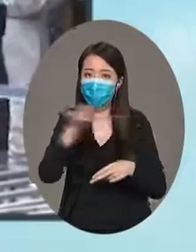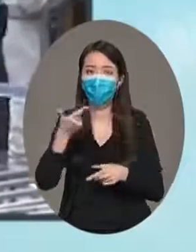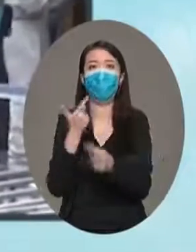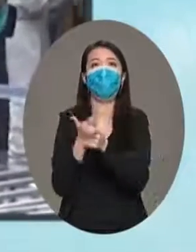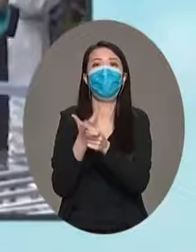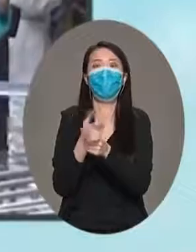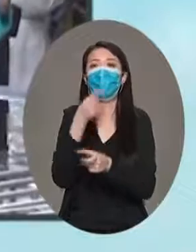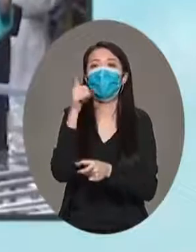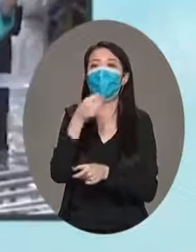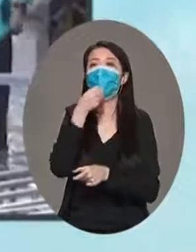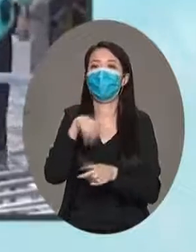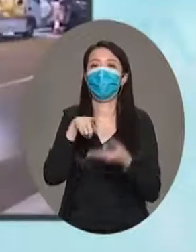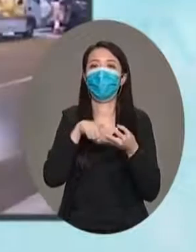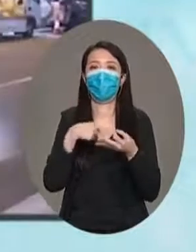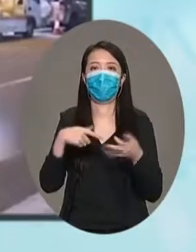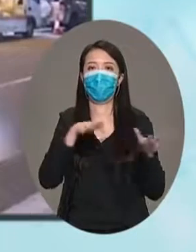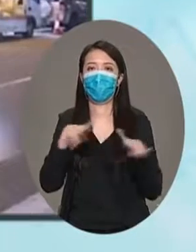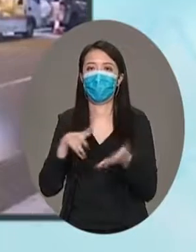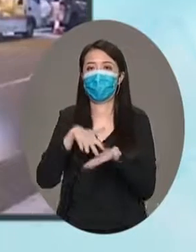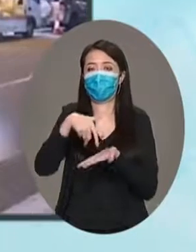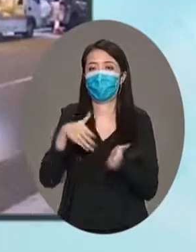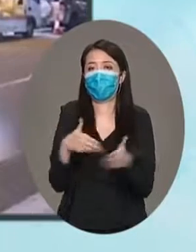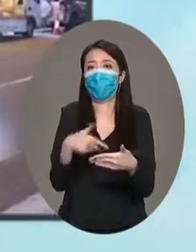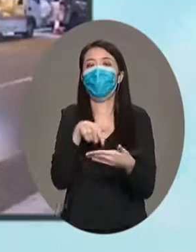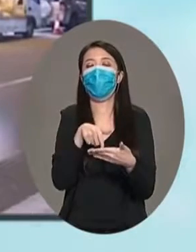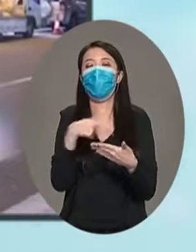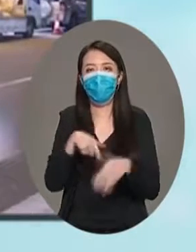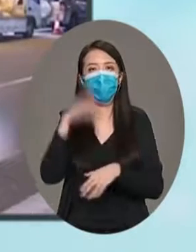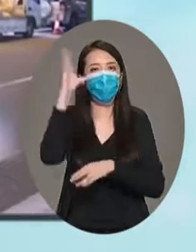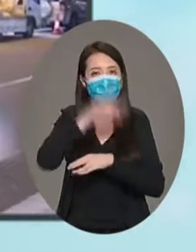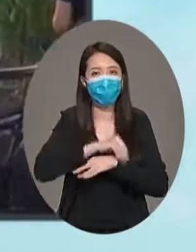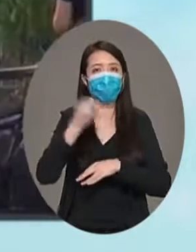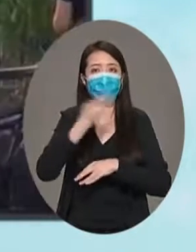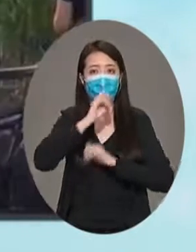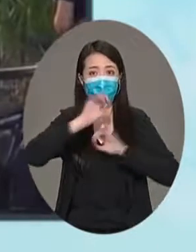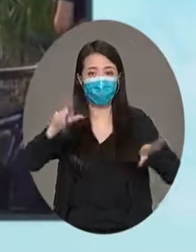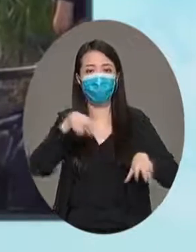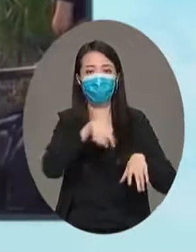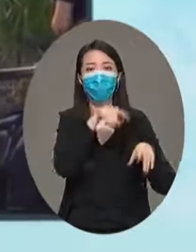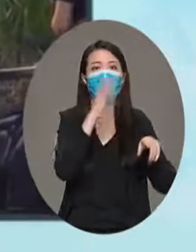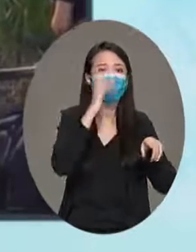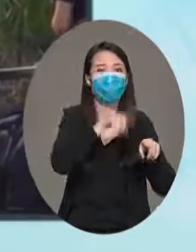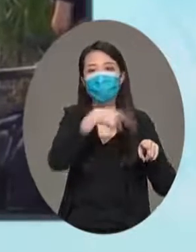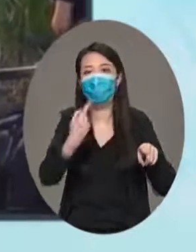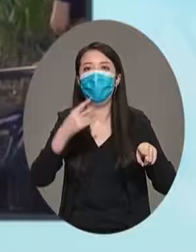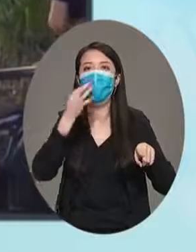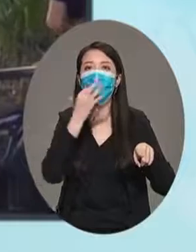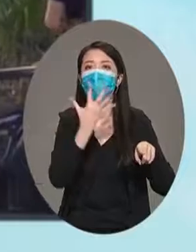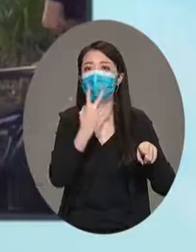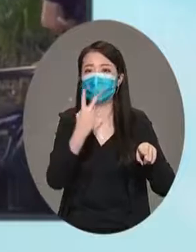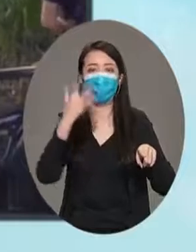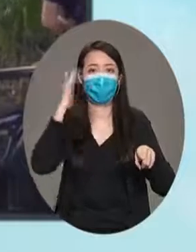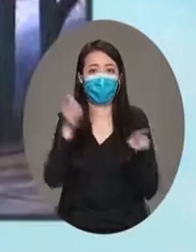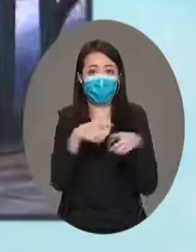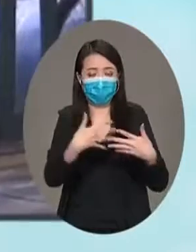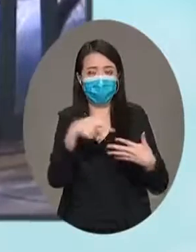同埋去過海立方賭場。到了夜晚，當局再公布呢名男子的一名52歲男同事亦都